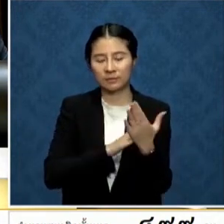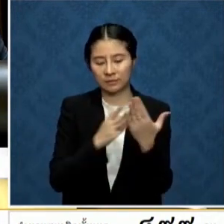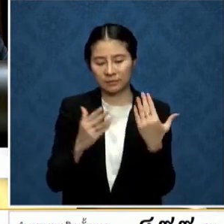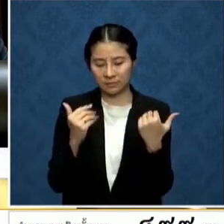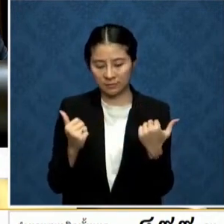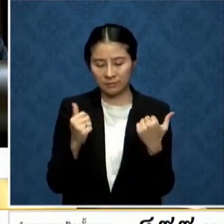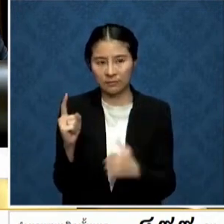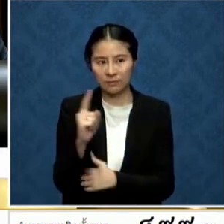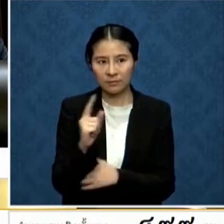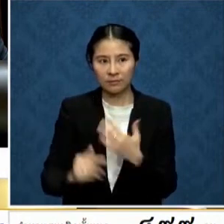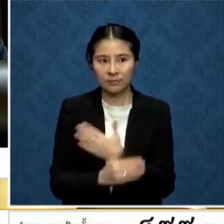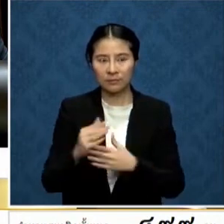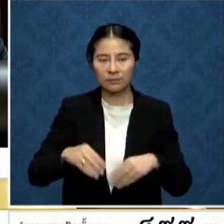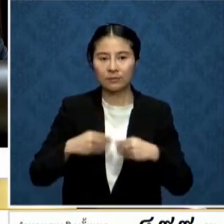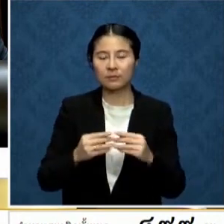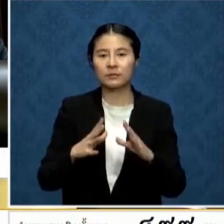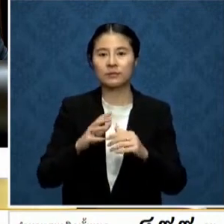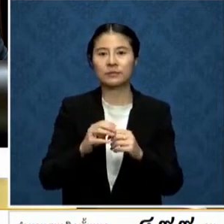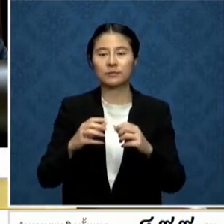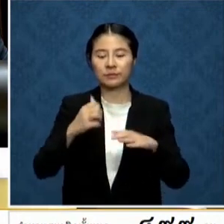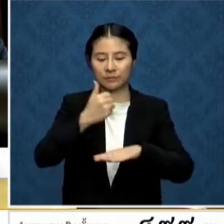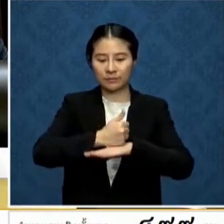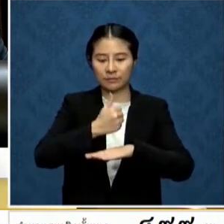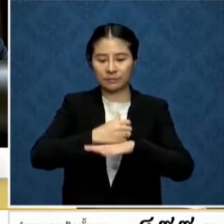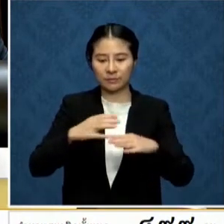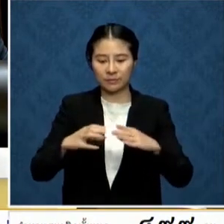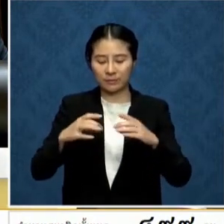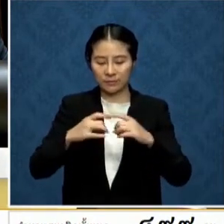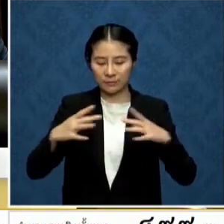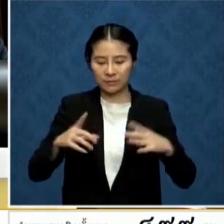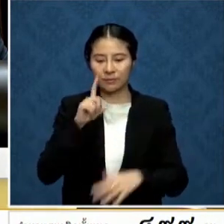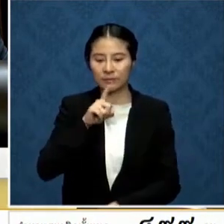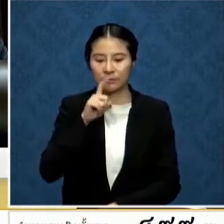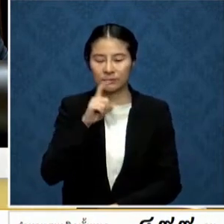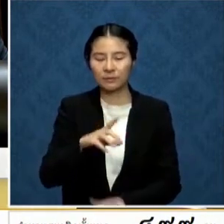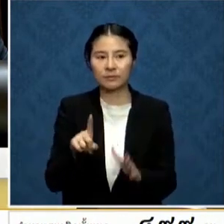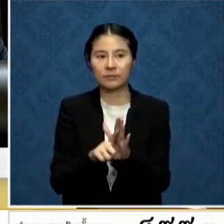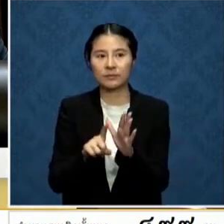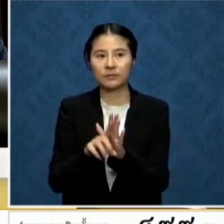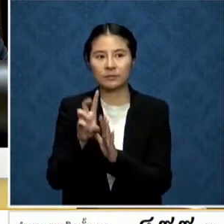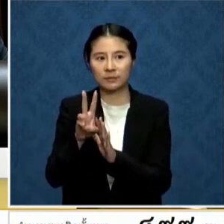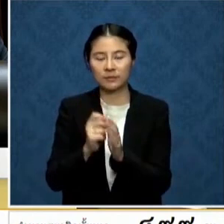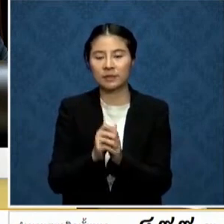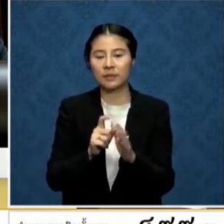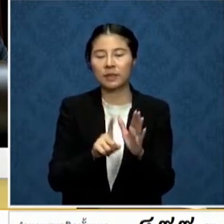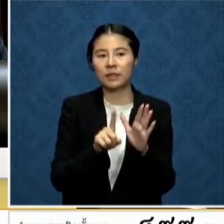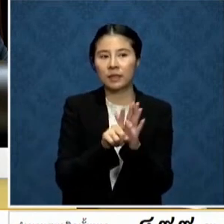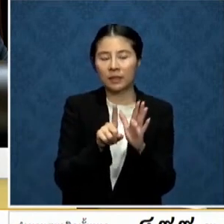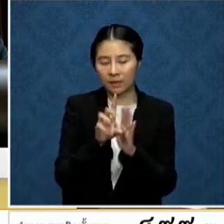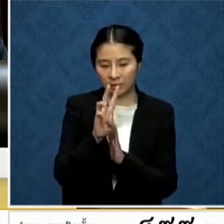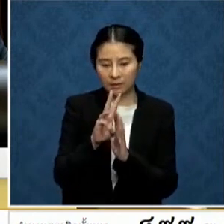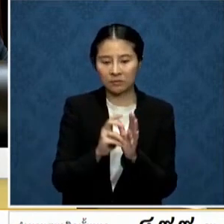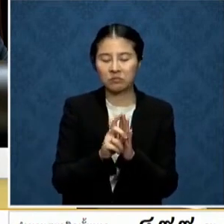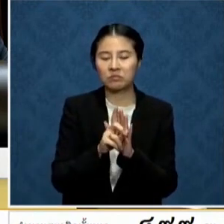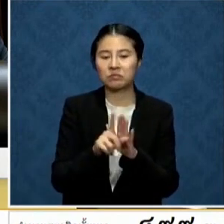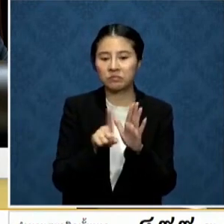ฉบับนี้ให้โอกาสผู้นำฝ่ายค้านในการถามกระทู้สดถึง 6ครั้งครั้งละไม่เกิน 2 6คำถามไม่เกิน